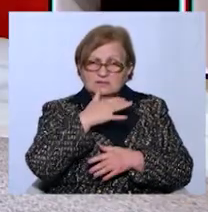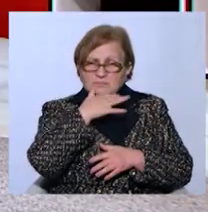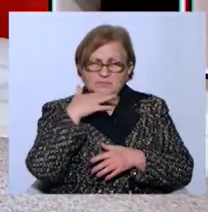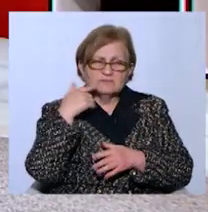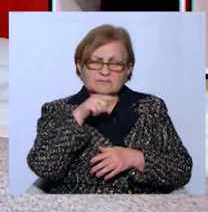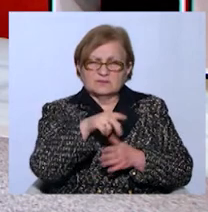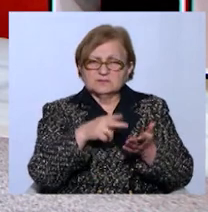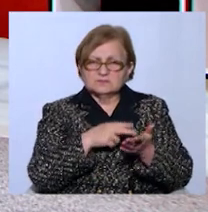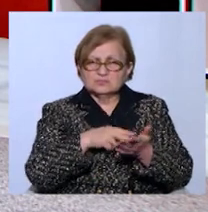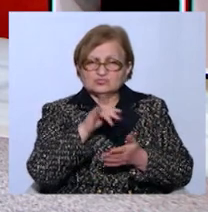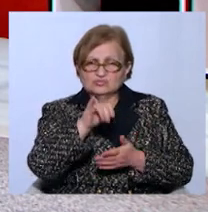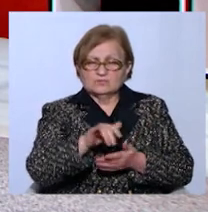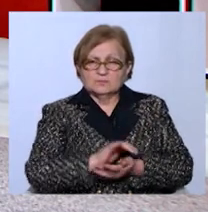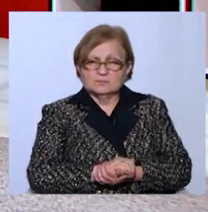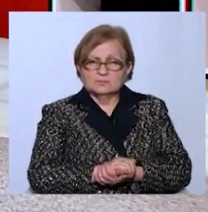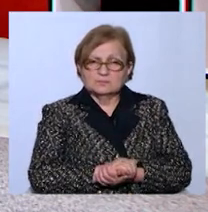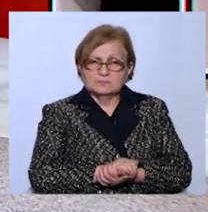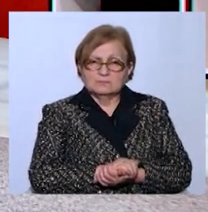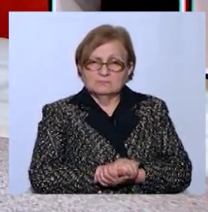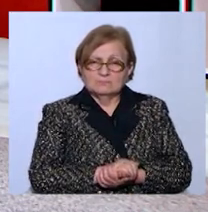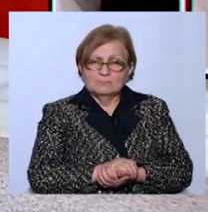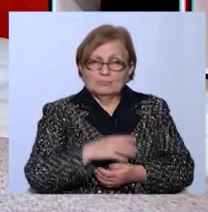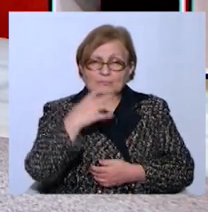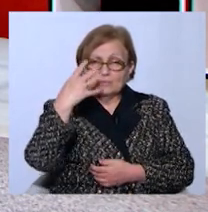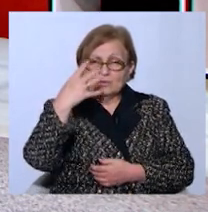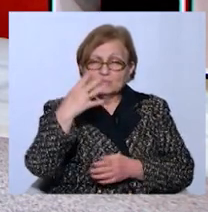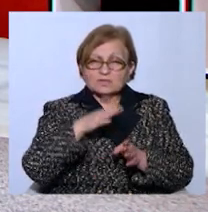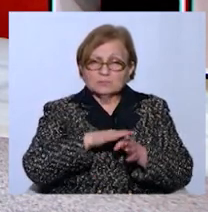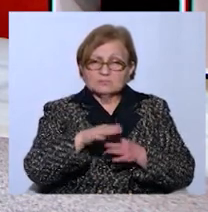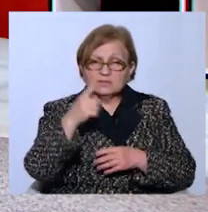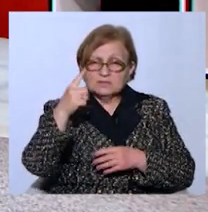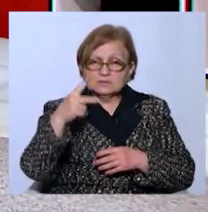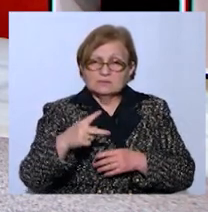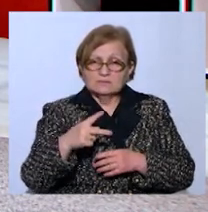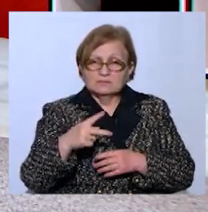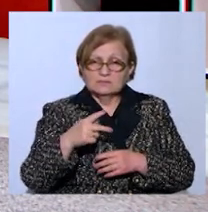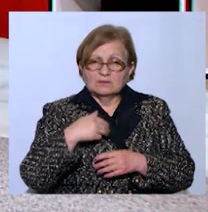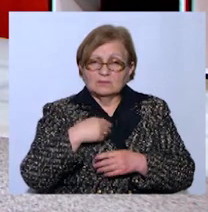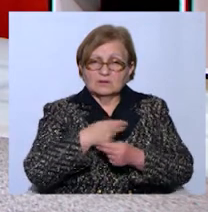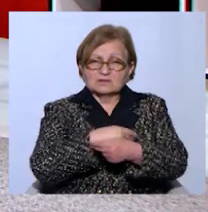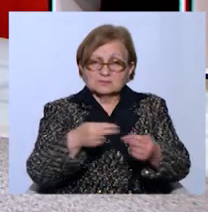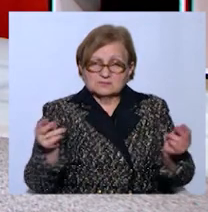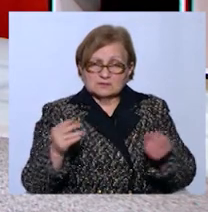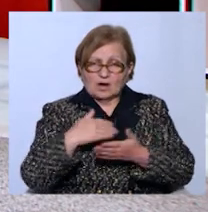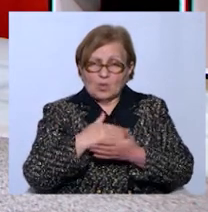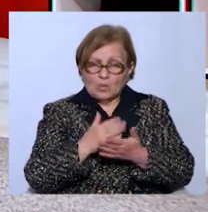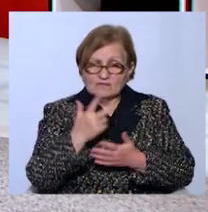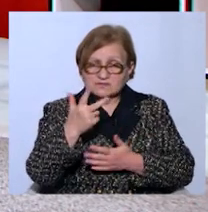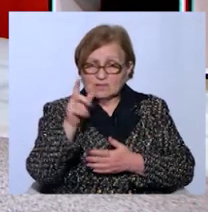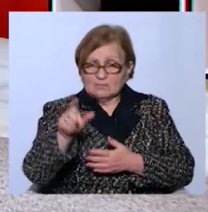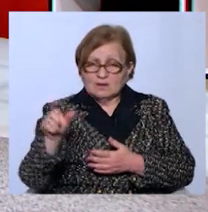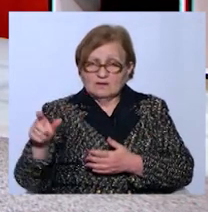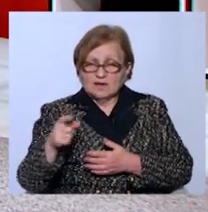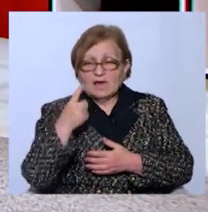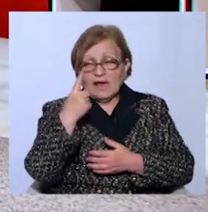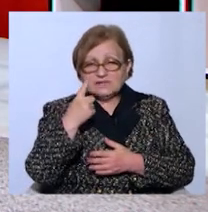წიგნში. მაშ 4/1 რომ გაუყავი 3 კაც, თვითო შეხვდა 1